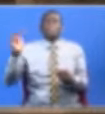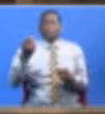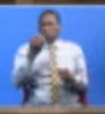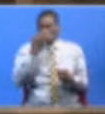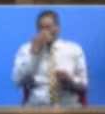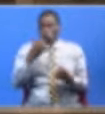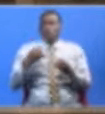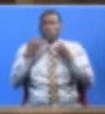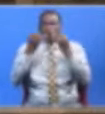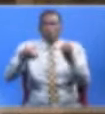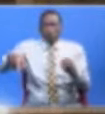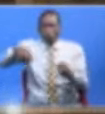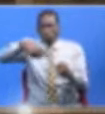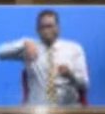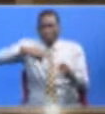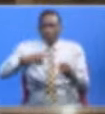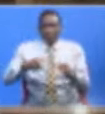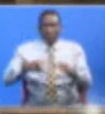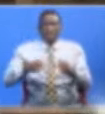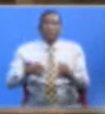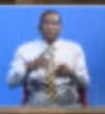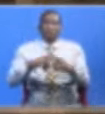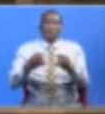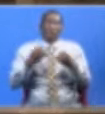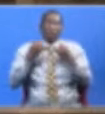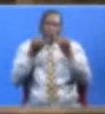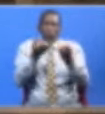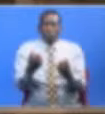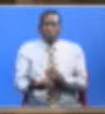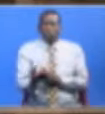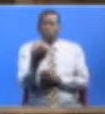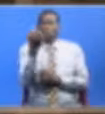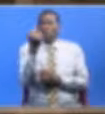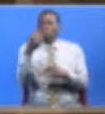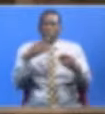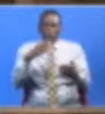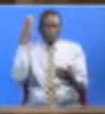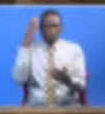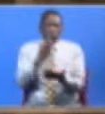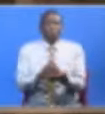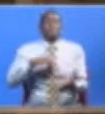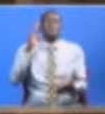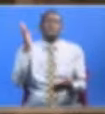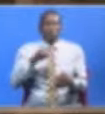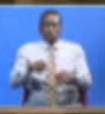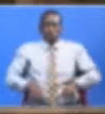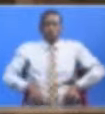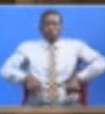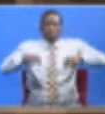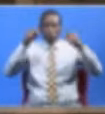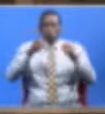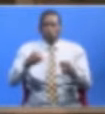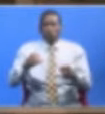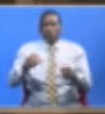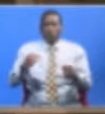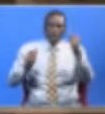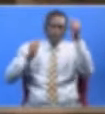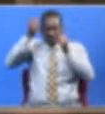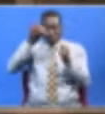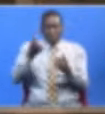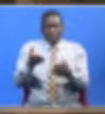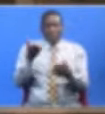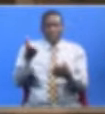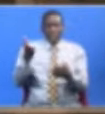Ni vile ambavyo nimekufahamisha kwamba watano wamedhibitishwa kufariki. Mkuu wa majeshi alikuwemo pale, ilitokea pale Kaben,